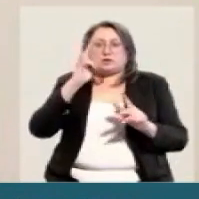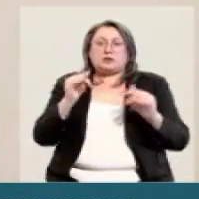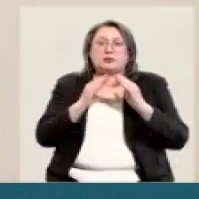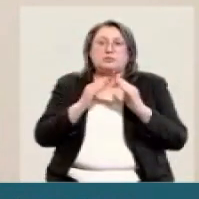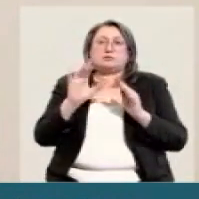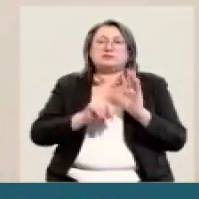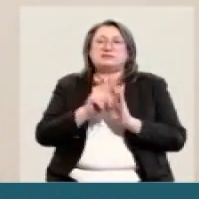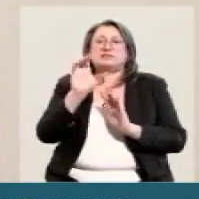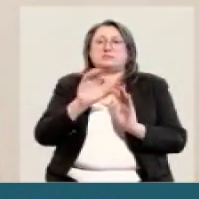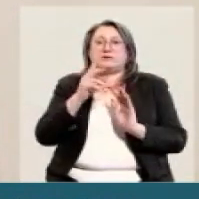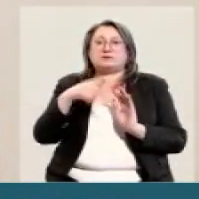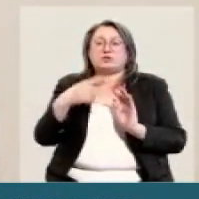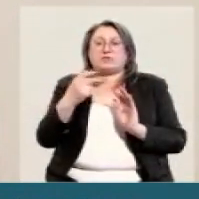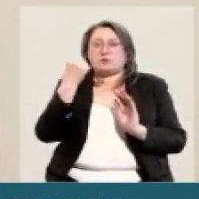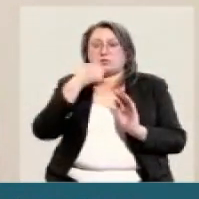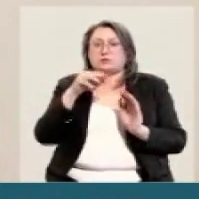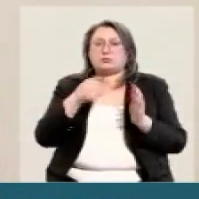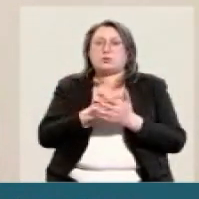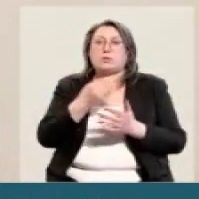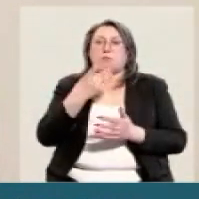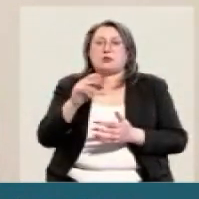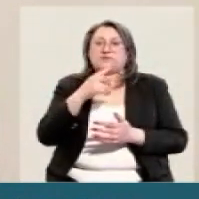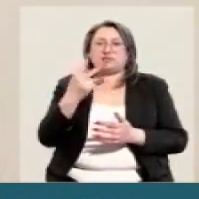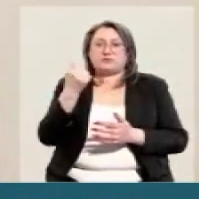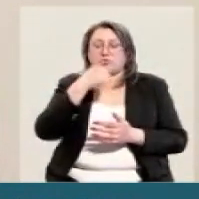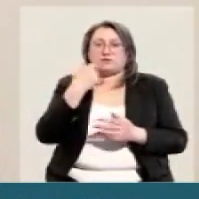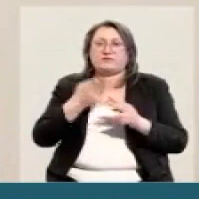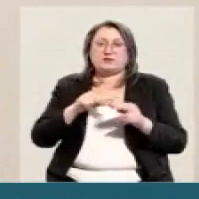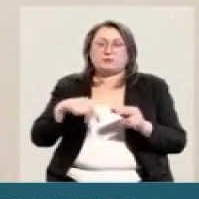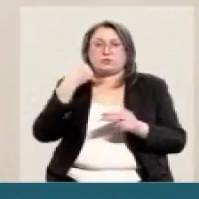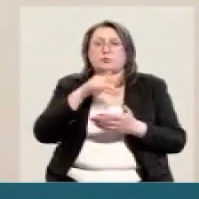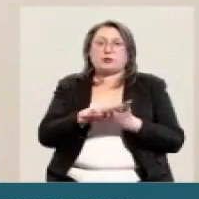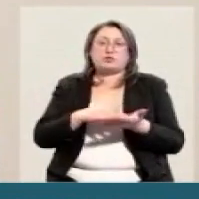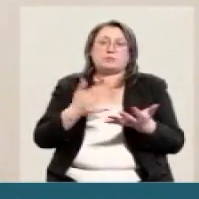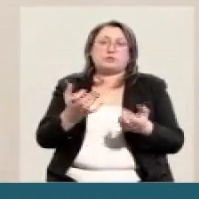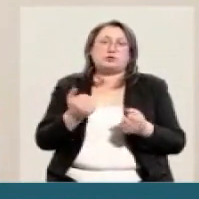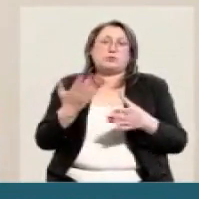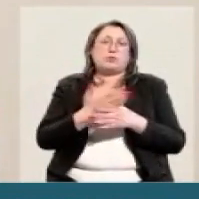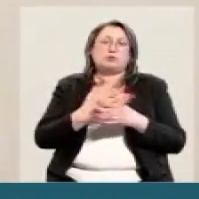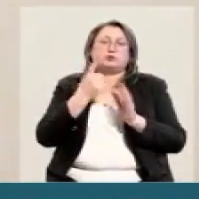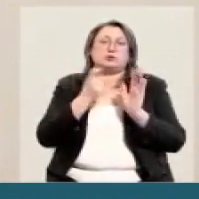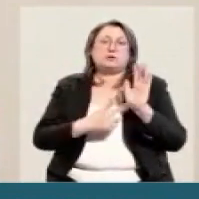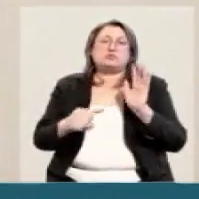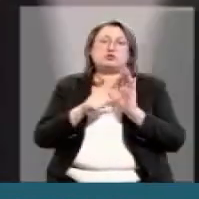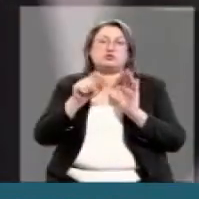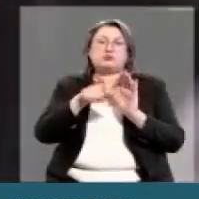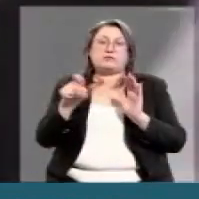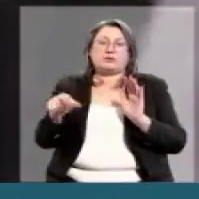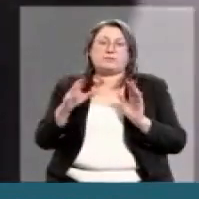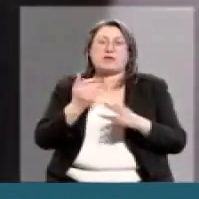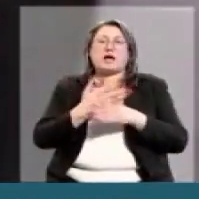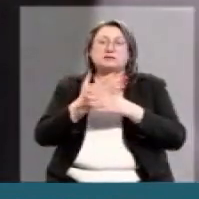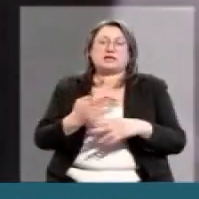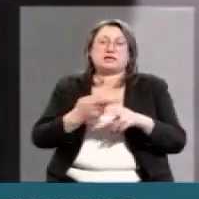дому с сентября 2022 года по май 2023 года, в текущем году продолжает получать помощь 176 человек. На